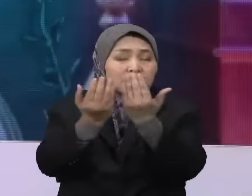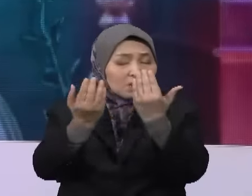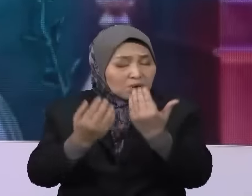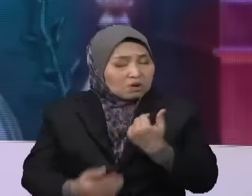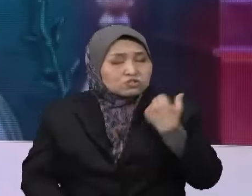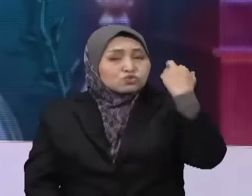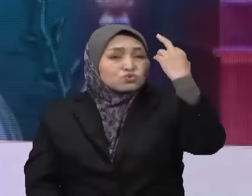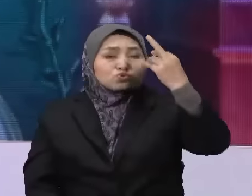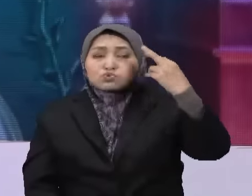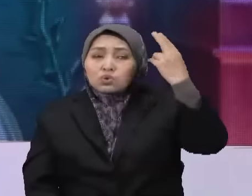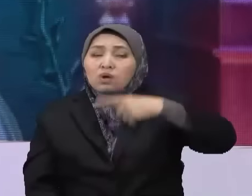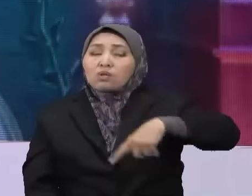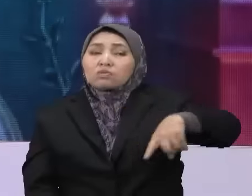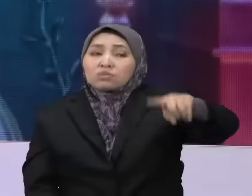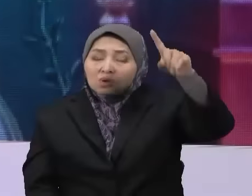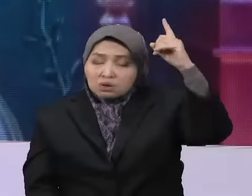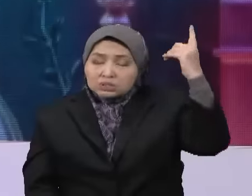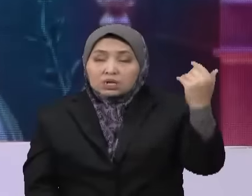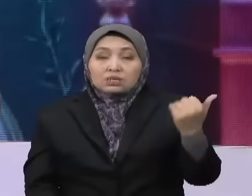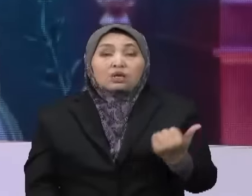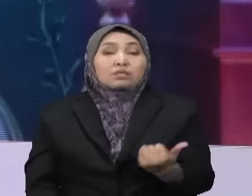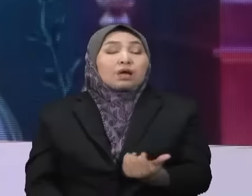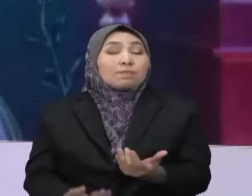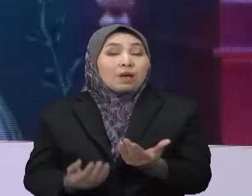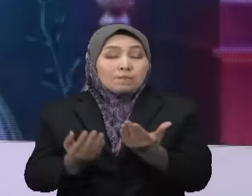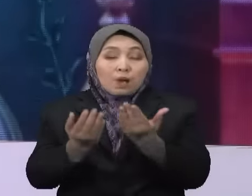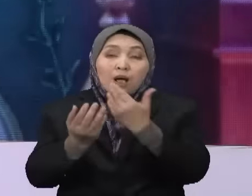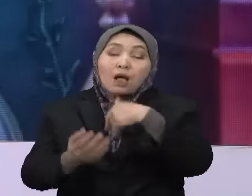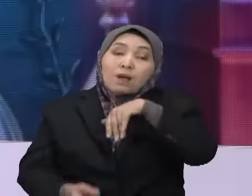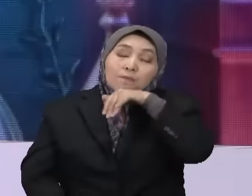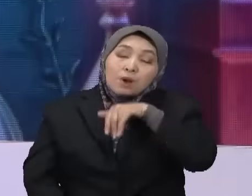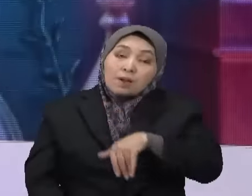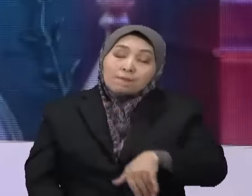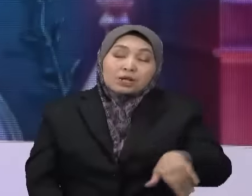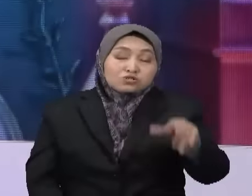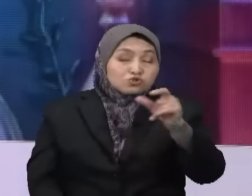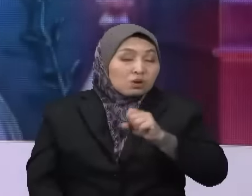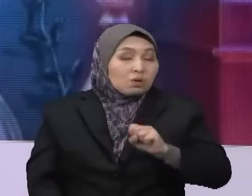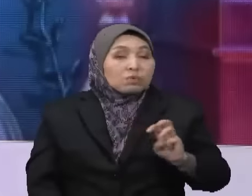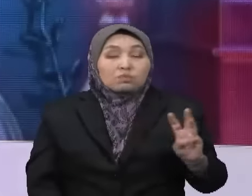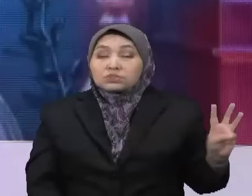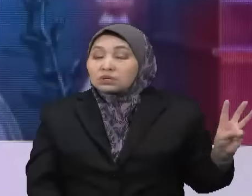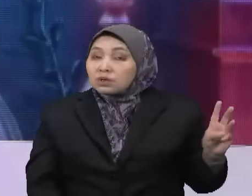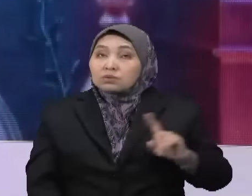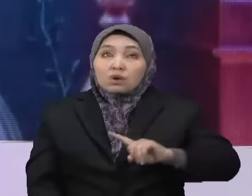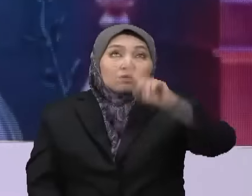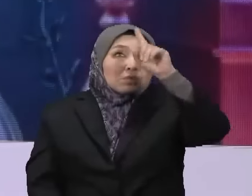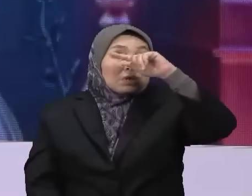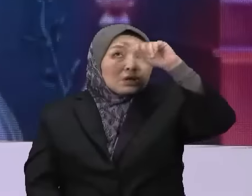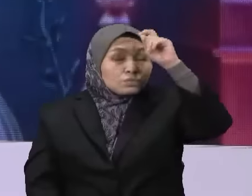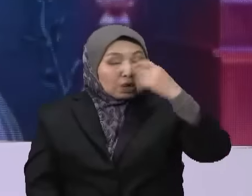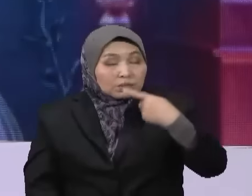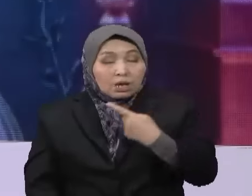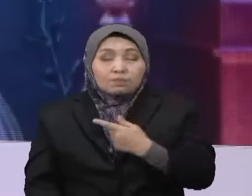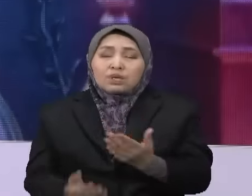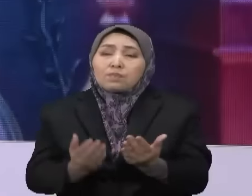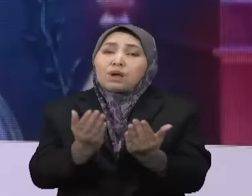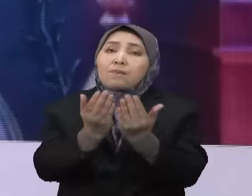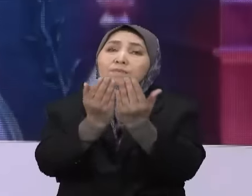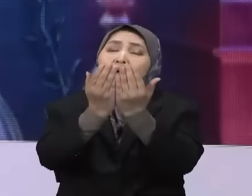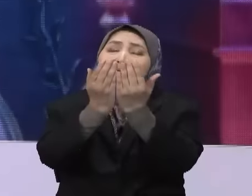ala rasulillahil amin sayyidina Muhammadin wa ala alihi wa sahbihi ajma'in. Amin. Ya Allah, ya Tuhan kami, kami menadah